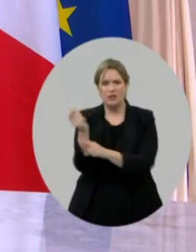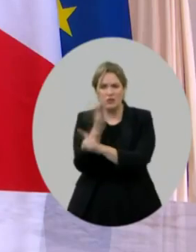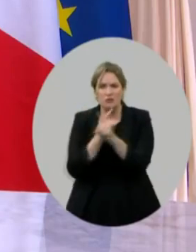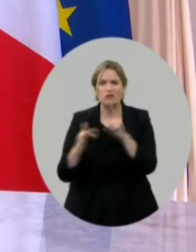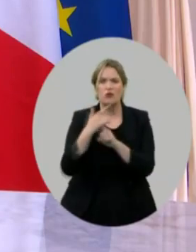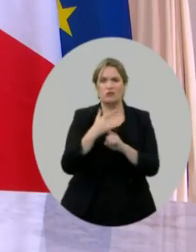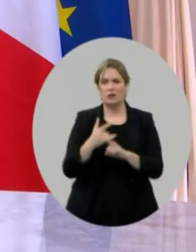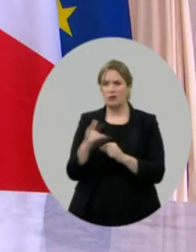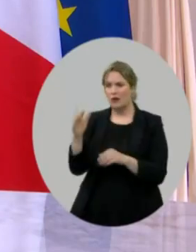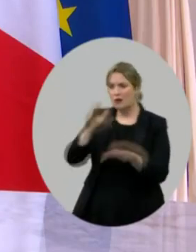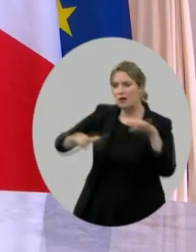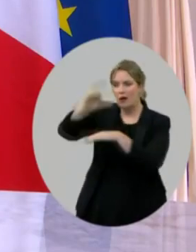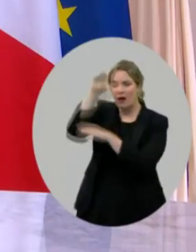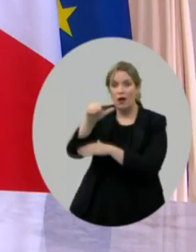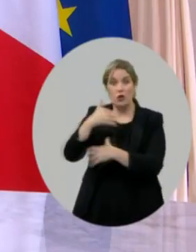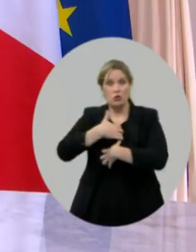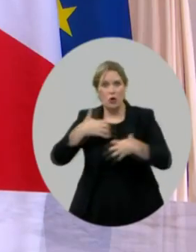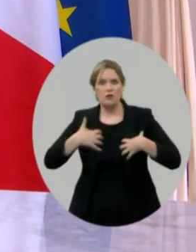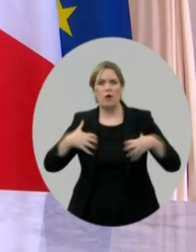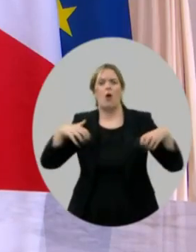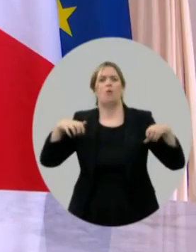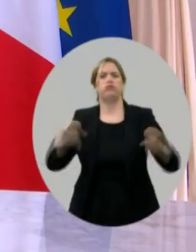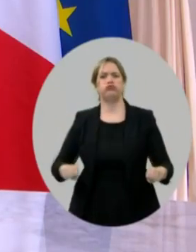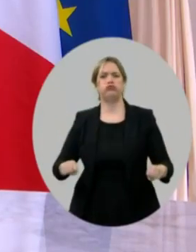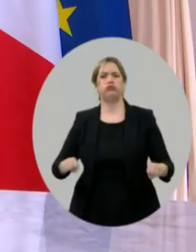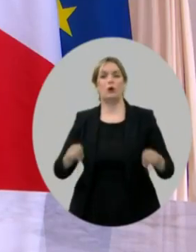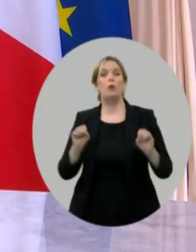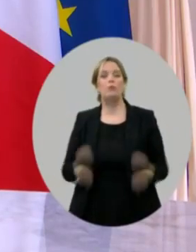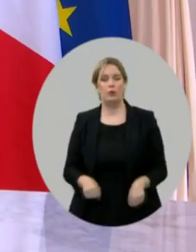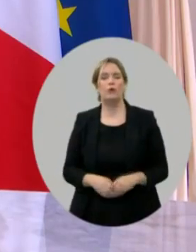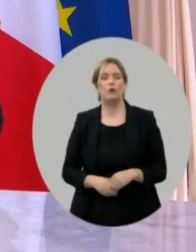sociale, écologique et scientifique qui pourra